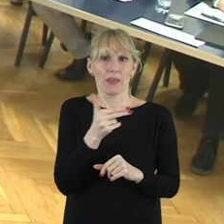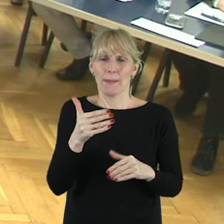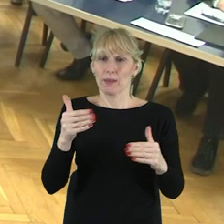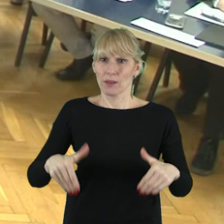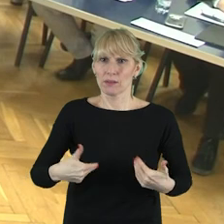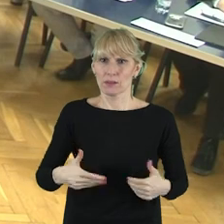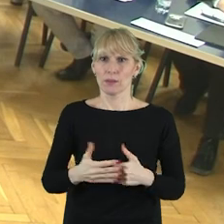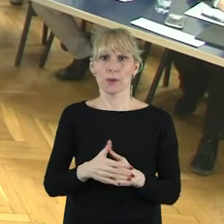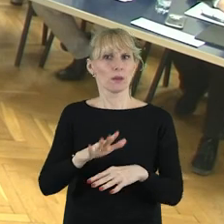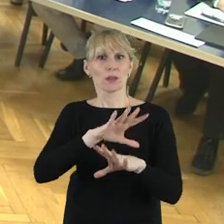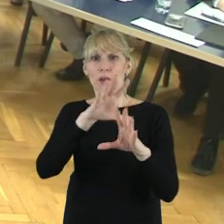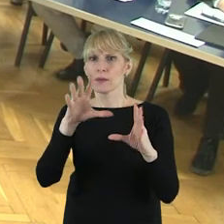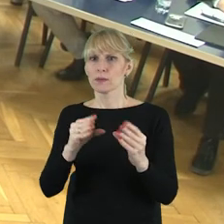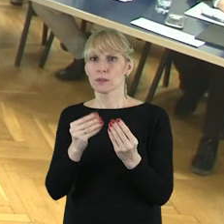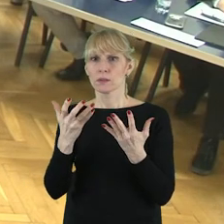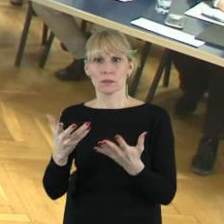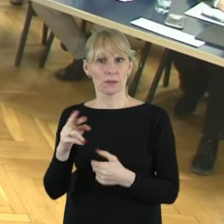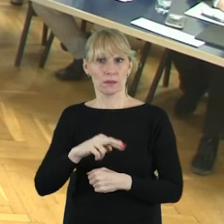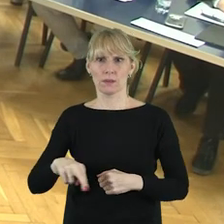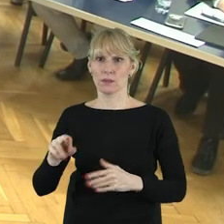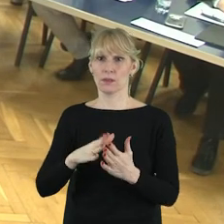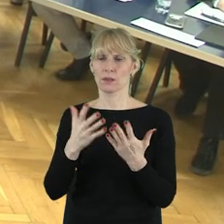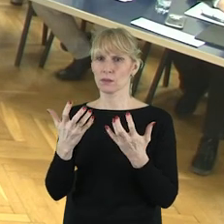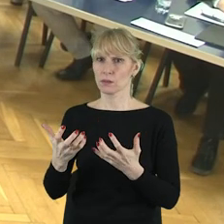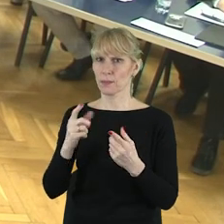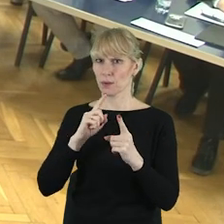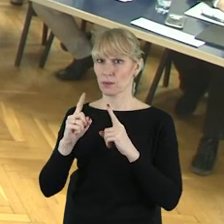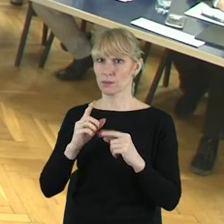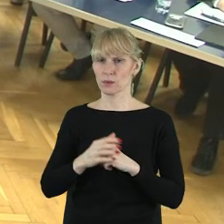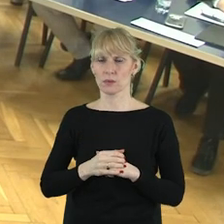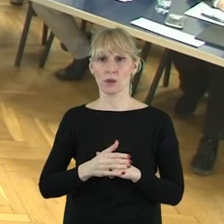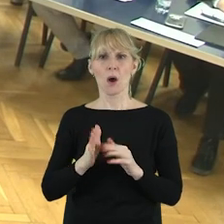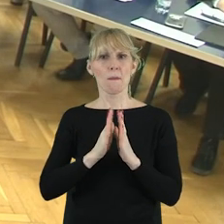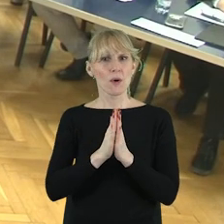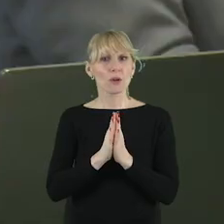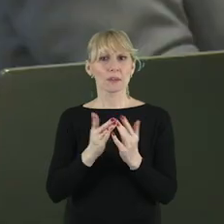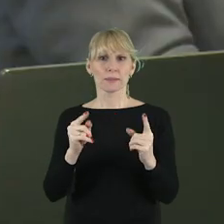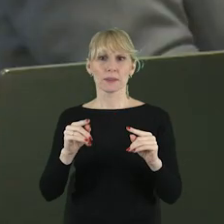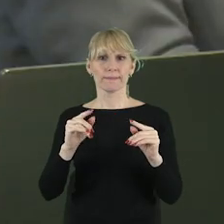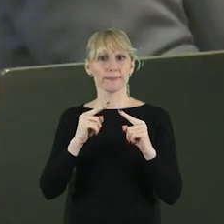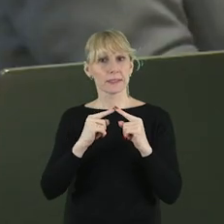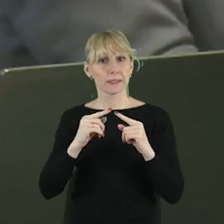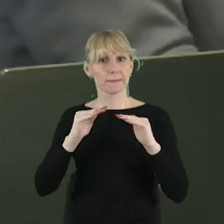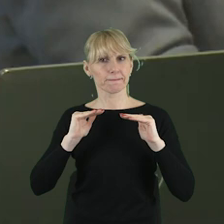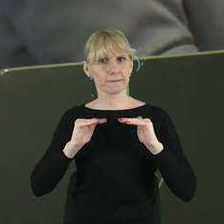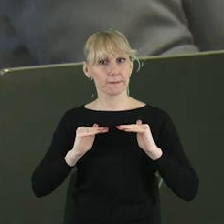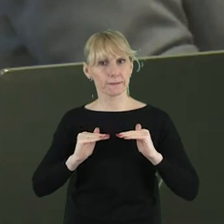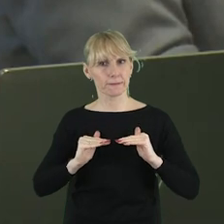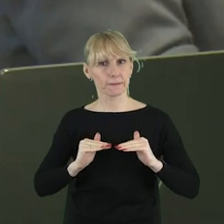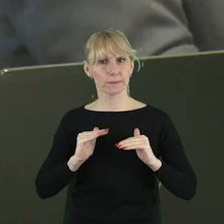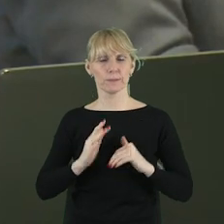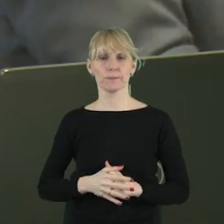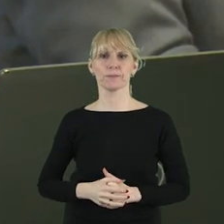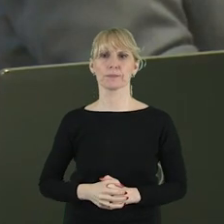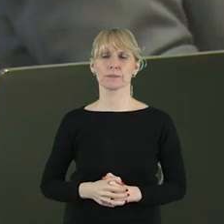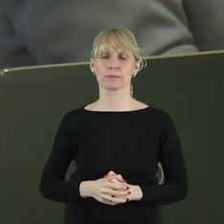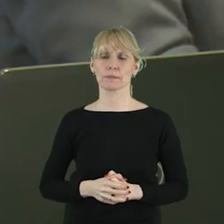żeby pewien umiar w tej kwestii zachować. Proszę bardzo, Pan Marszałek Piotr Adamek. Dziękuję bardzo. Szanowni Państwo,